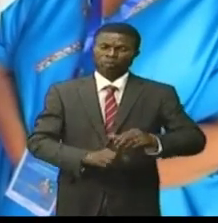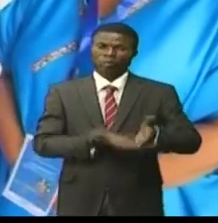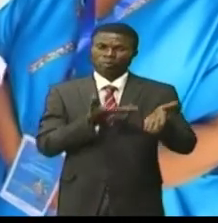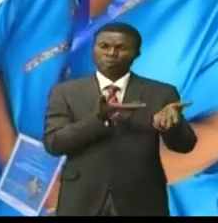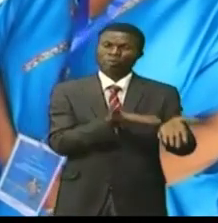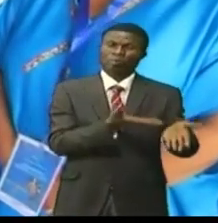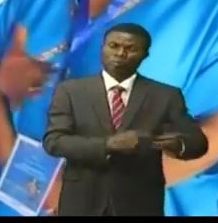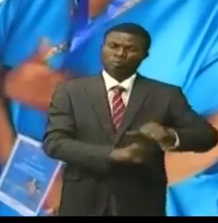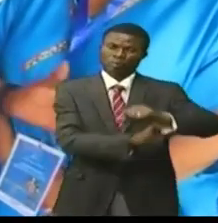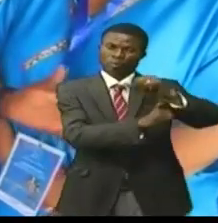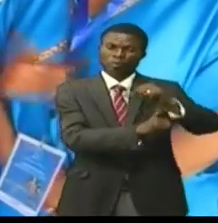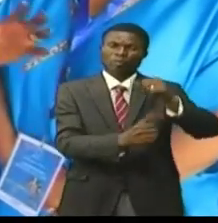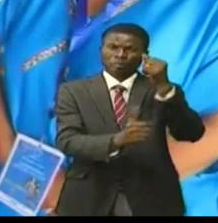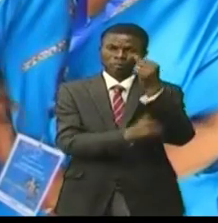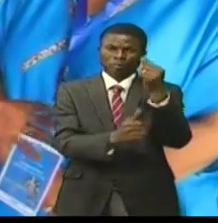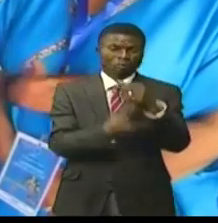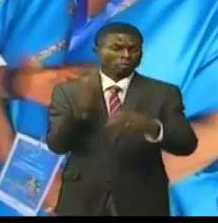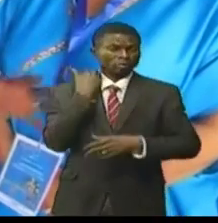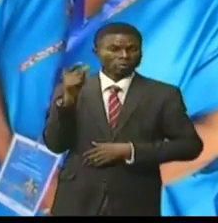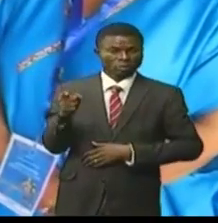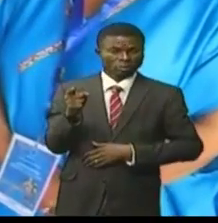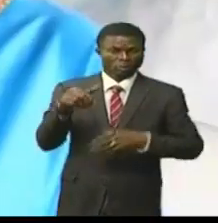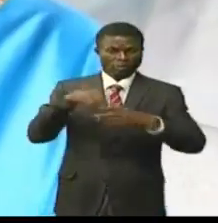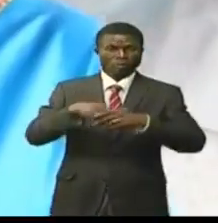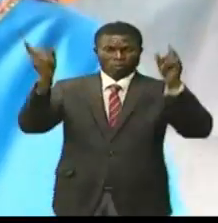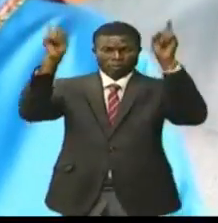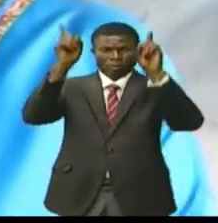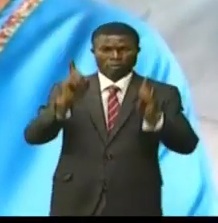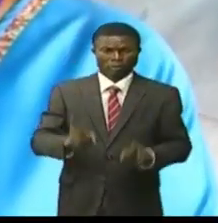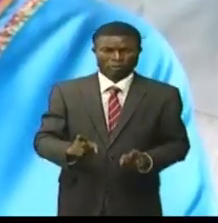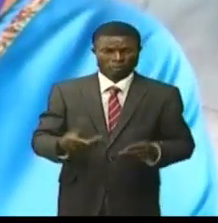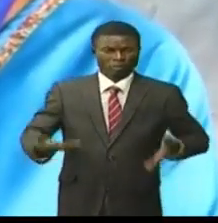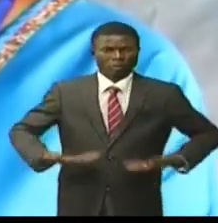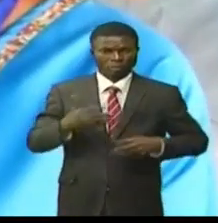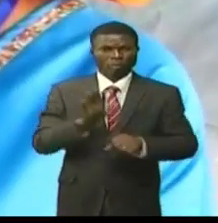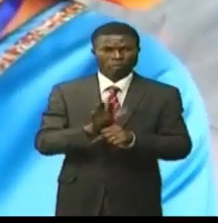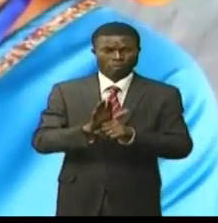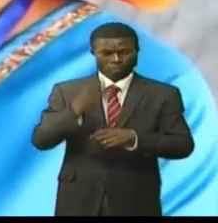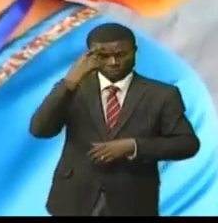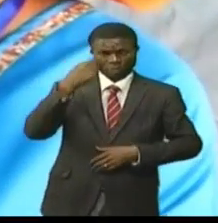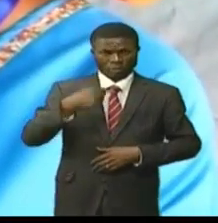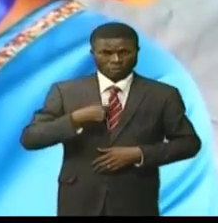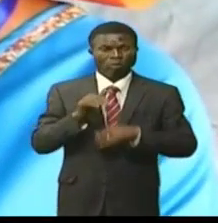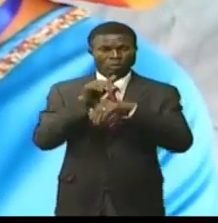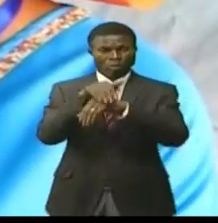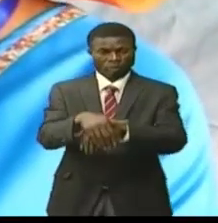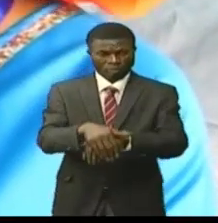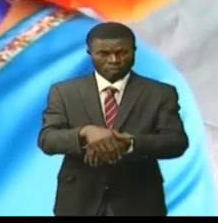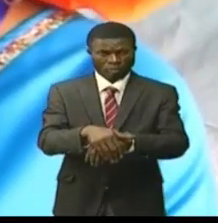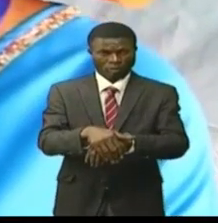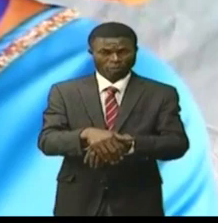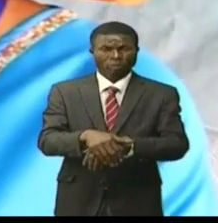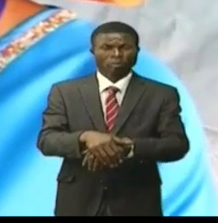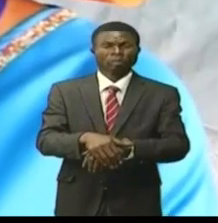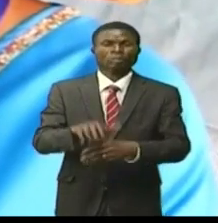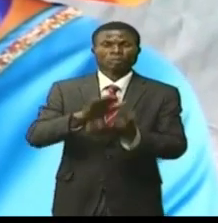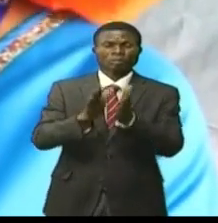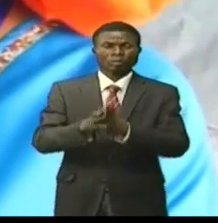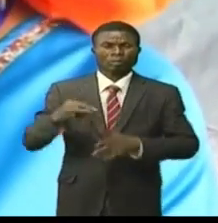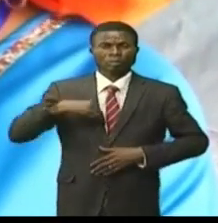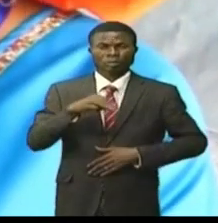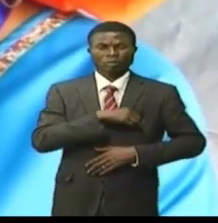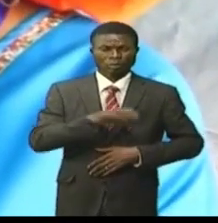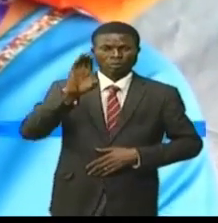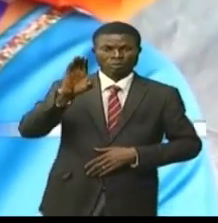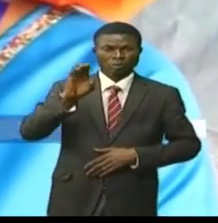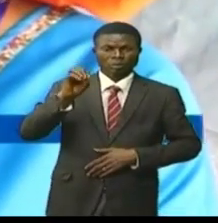d'accompagnement des personnes autistes en Afrique. Je suis très contente que nous puissions participer, être membre de POLAF, essayer de